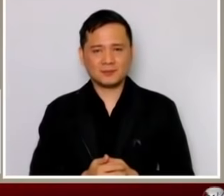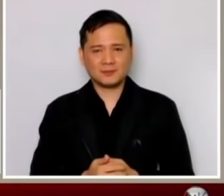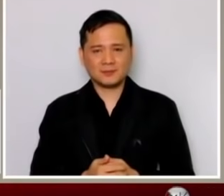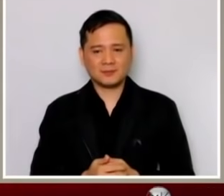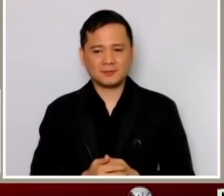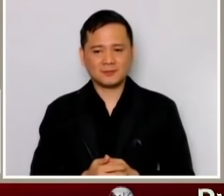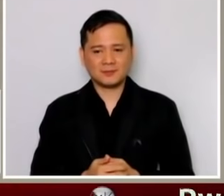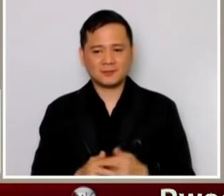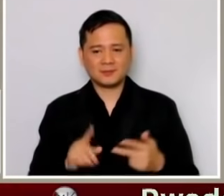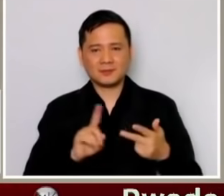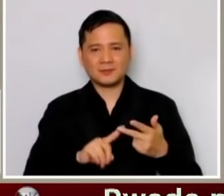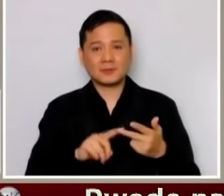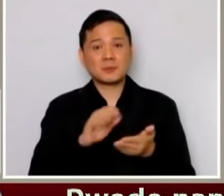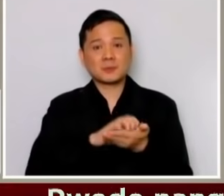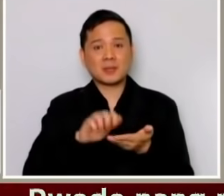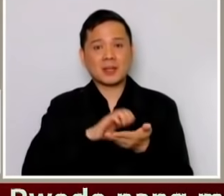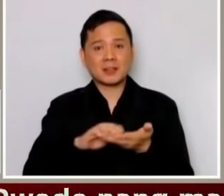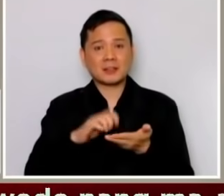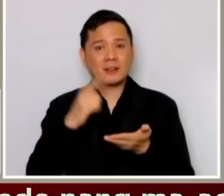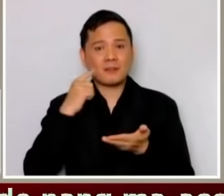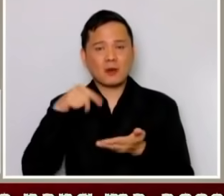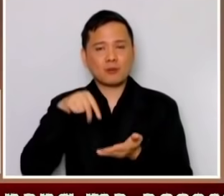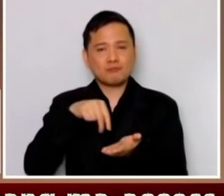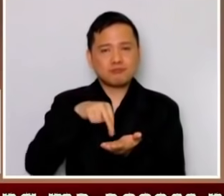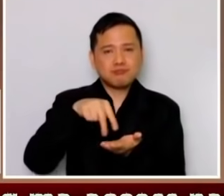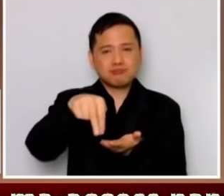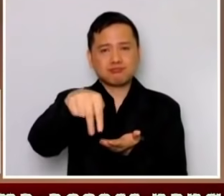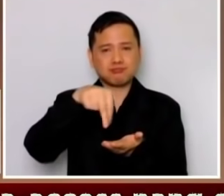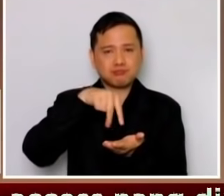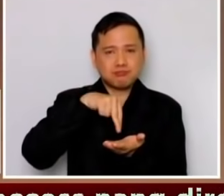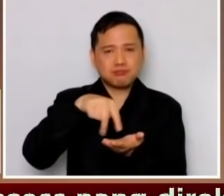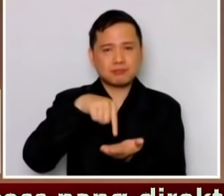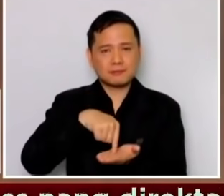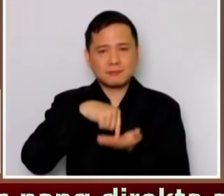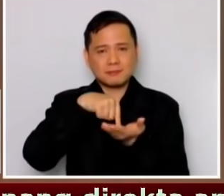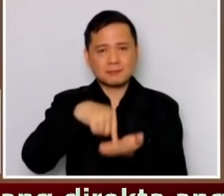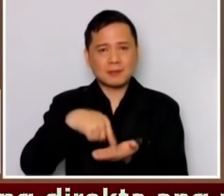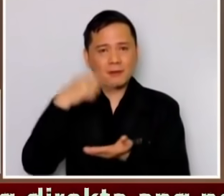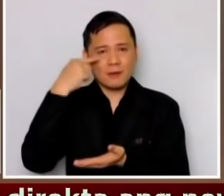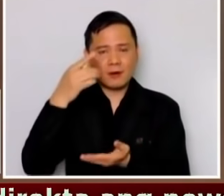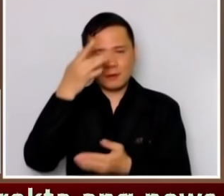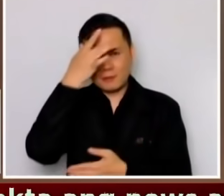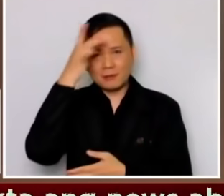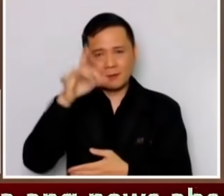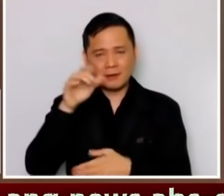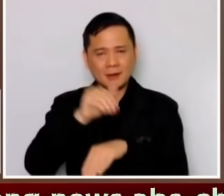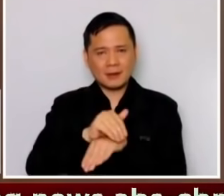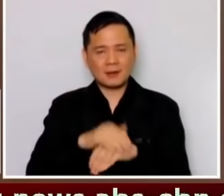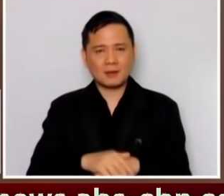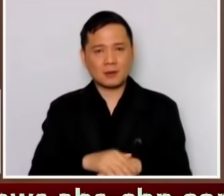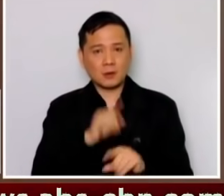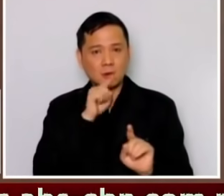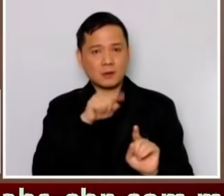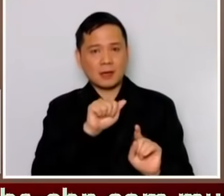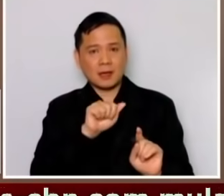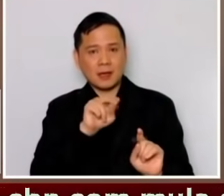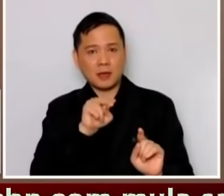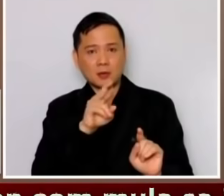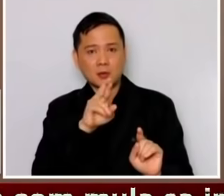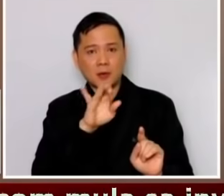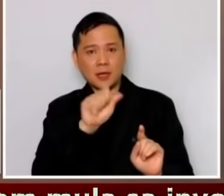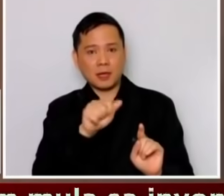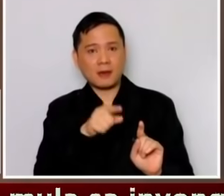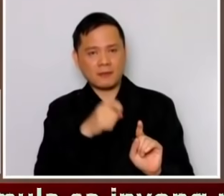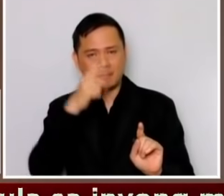Umarangkada na rin ang rehearsal para sa Coronation Night. Glowing ang reigning Miss Universe na si Andrea Meza ng Mexico